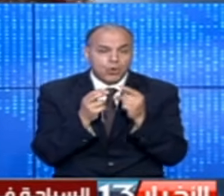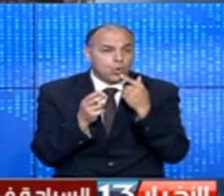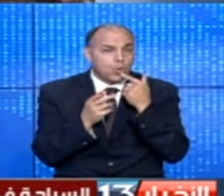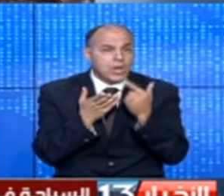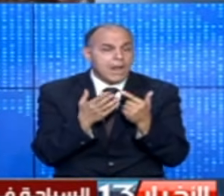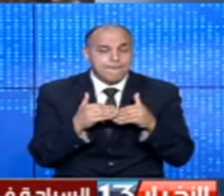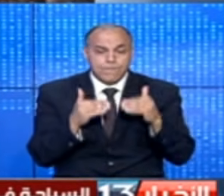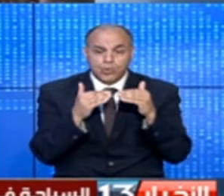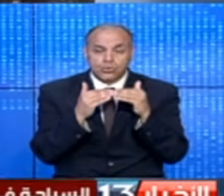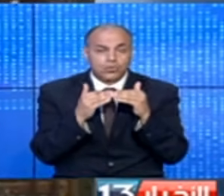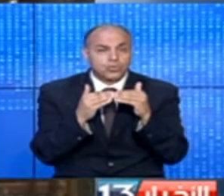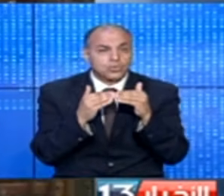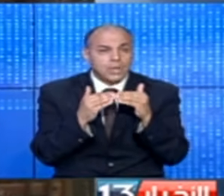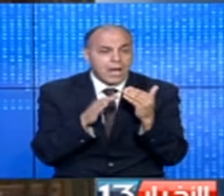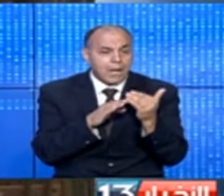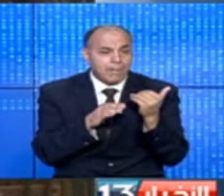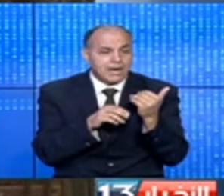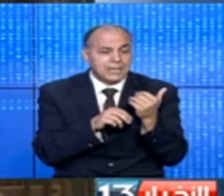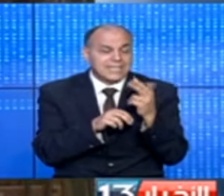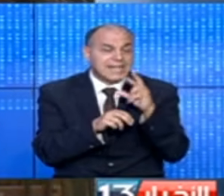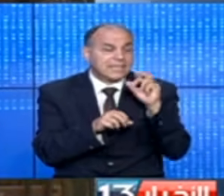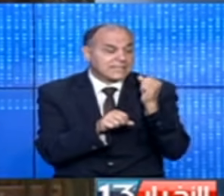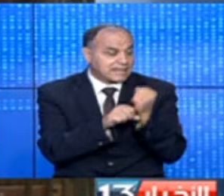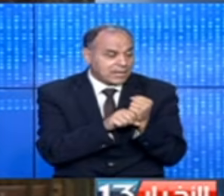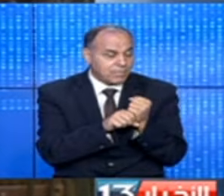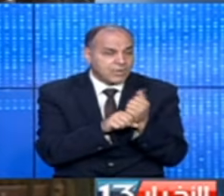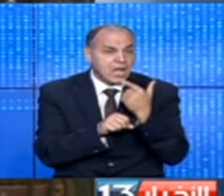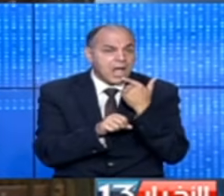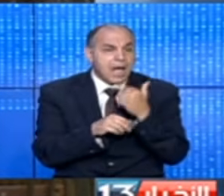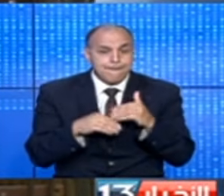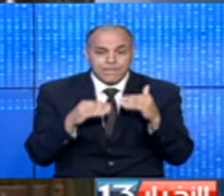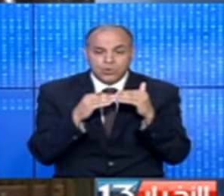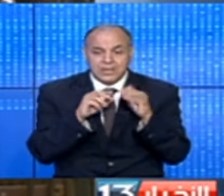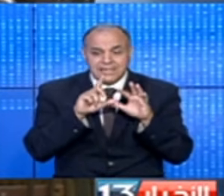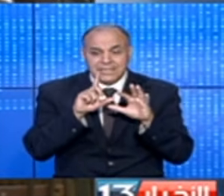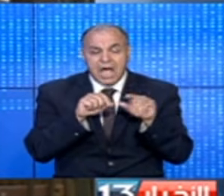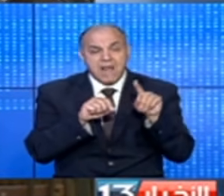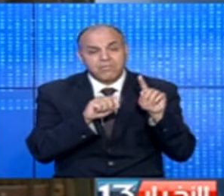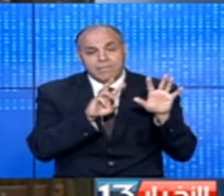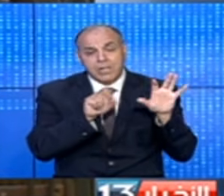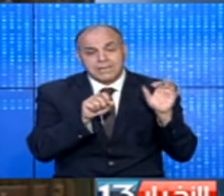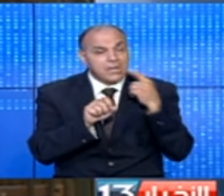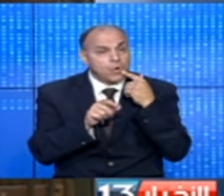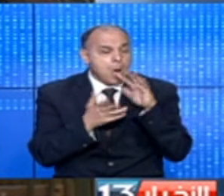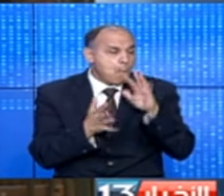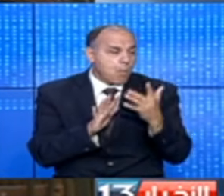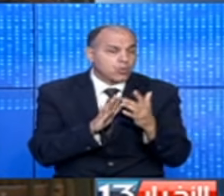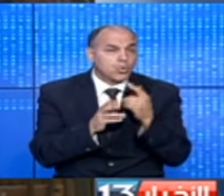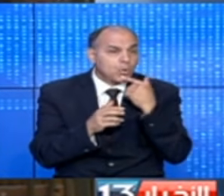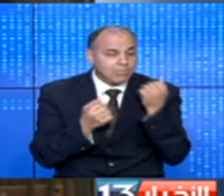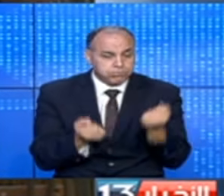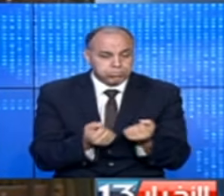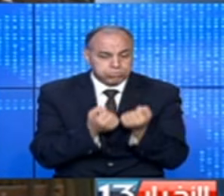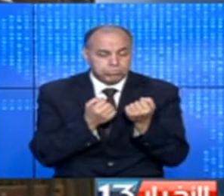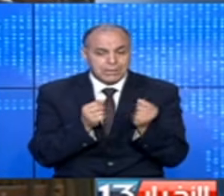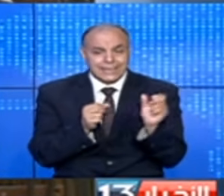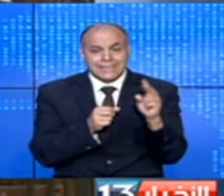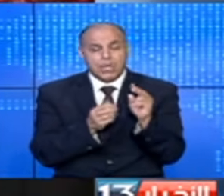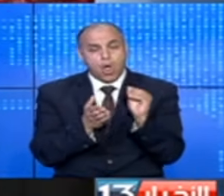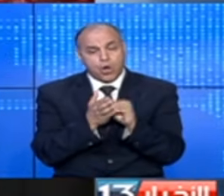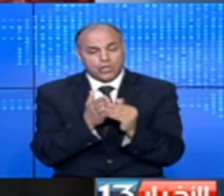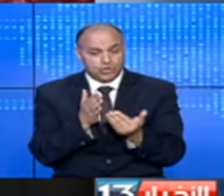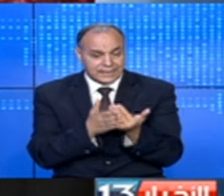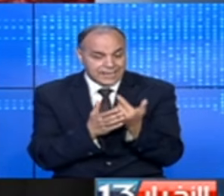عند مستوياتها قبل 30 عاما أي في مستوى الثمانينات، مرجحة أن انتعاشة هذا القطاع